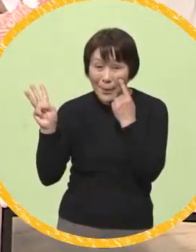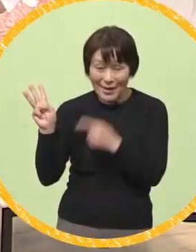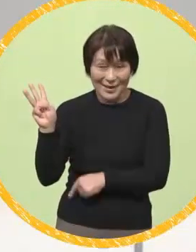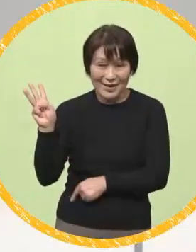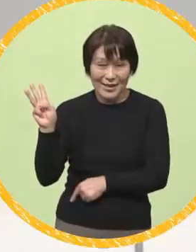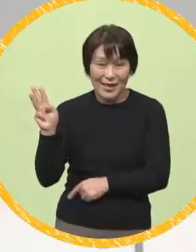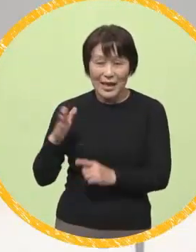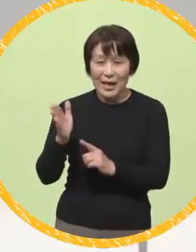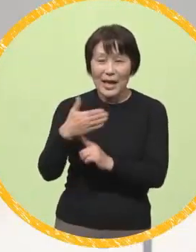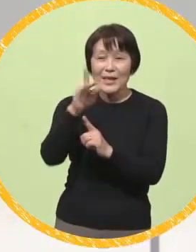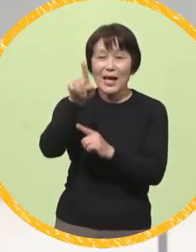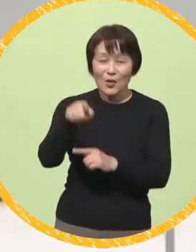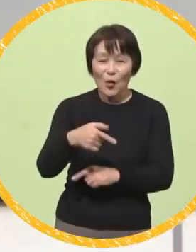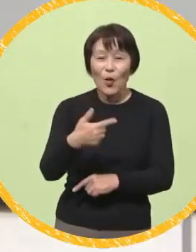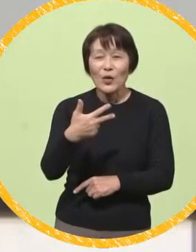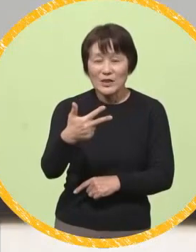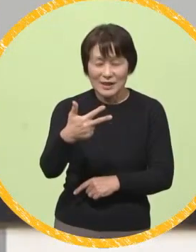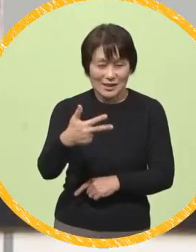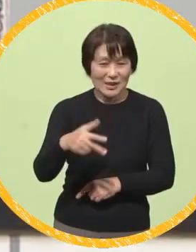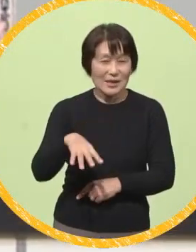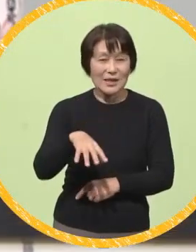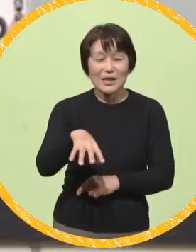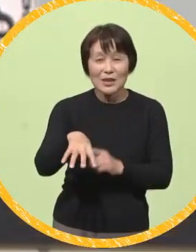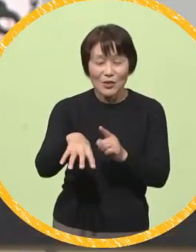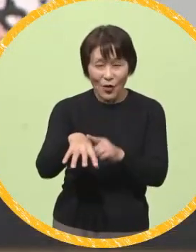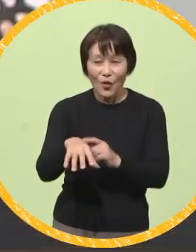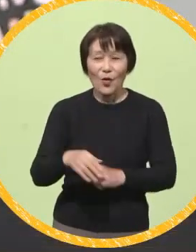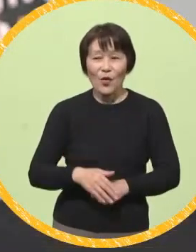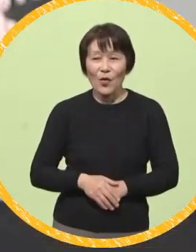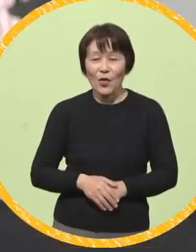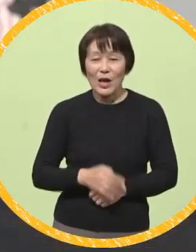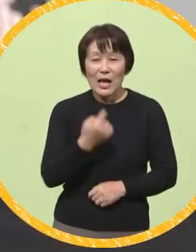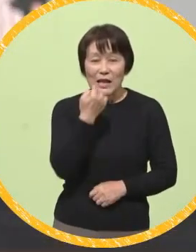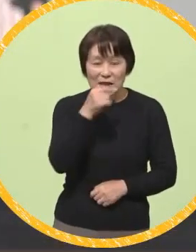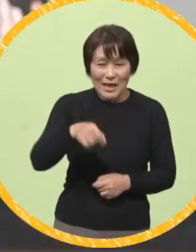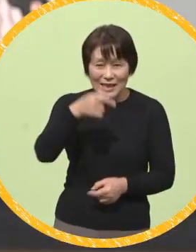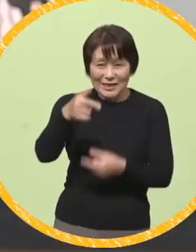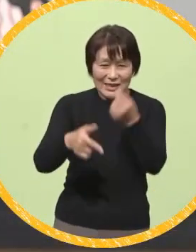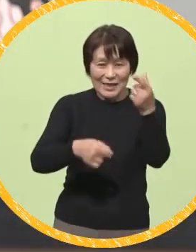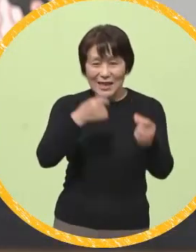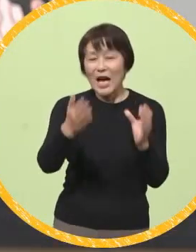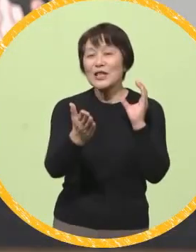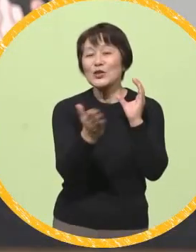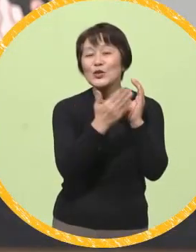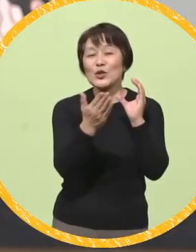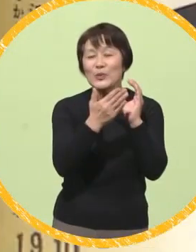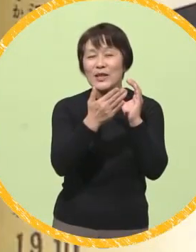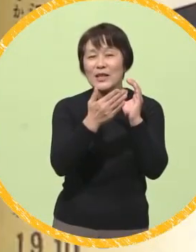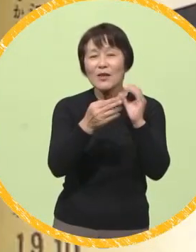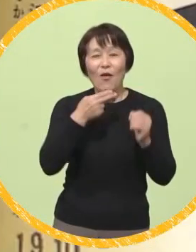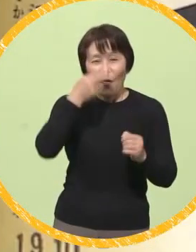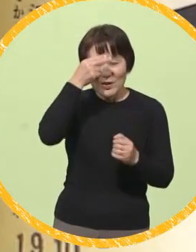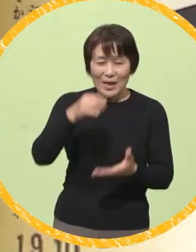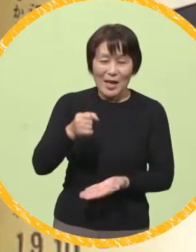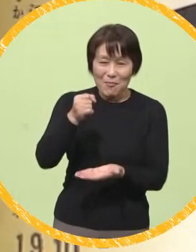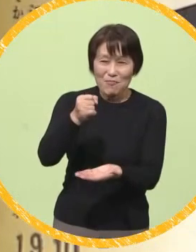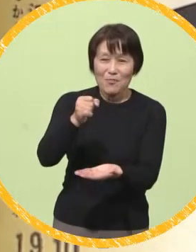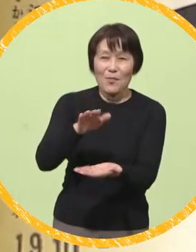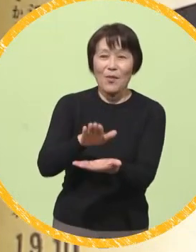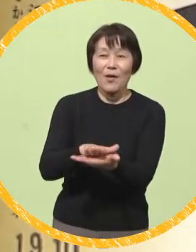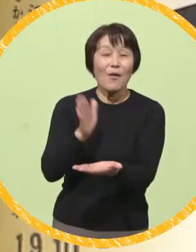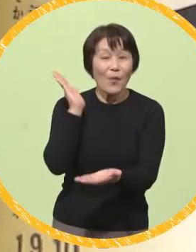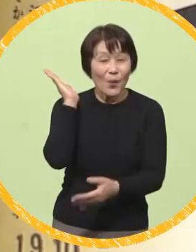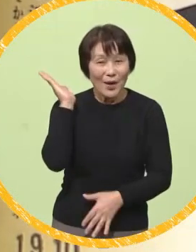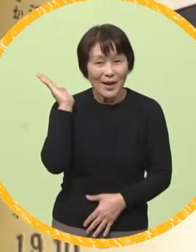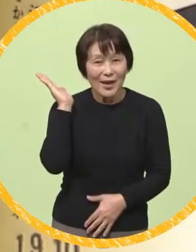川県の秦野市の金井酒造様が作ってらっしゃる白笹鼓というものをご紹介させていただきたいと思います。